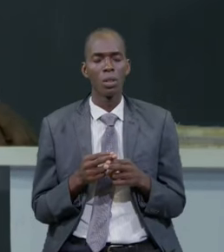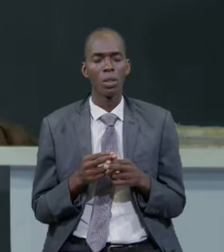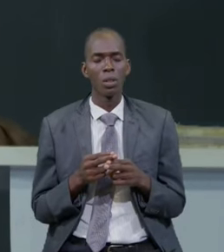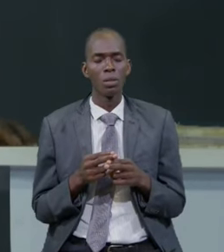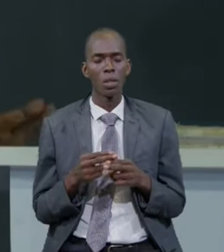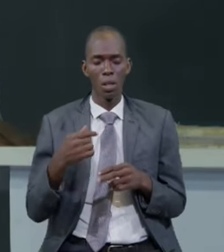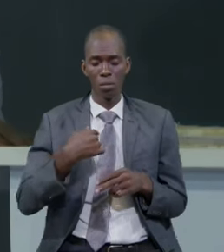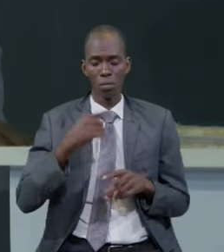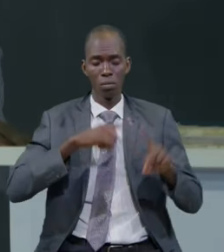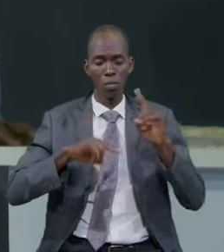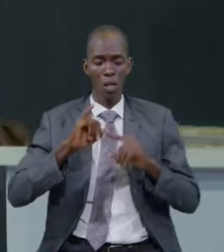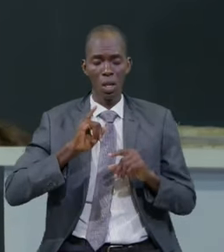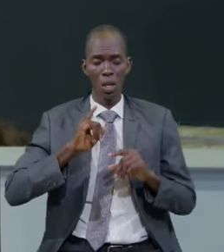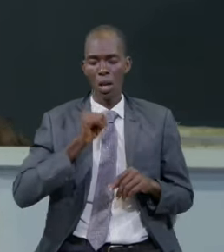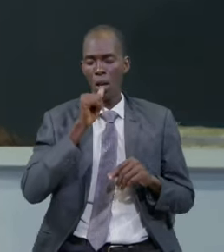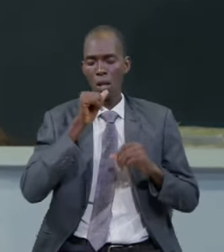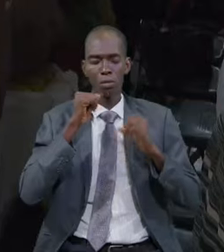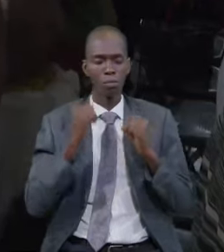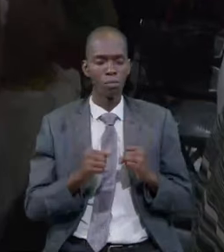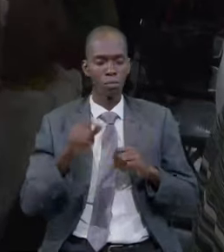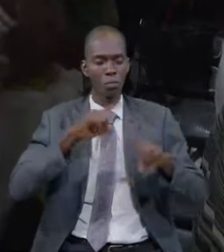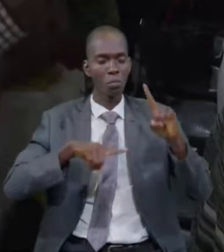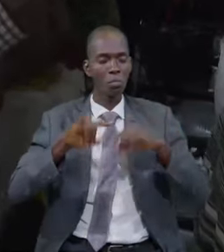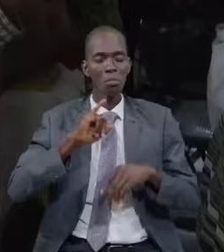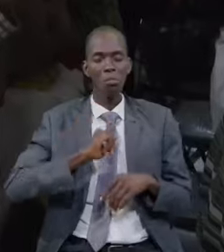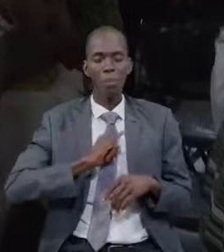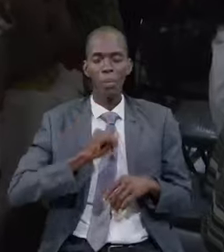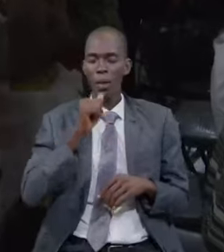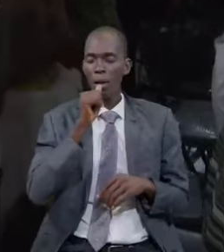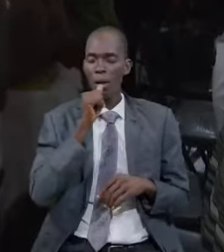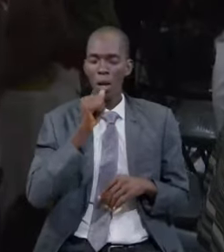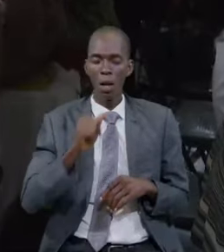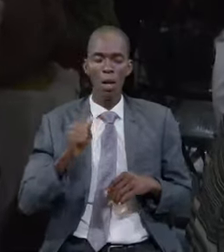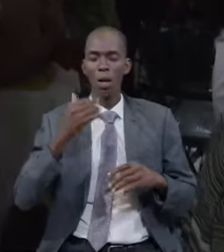Tu seras fort. Je suis bien portant.